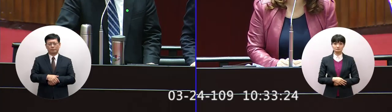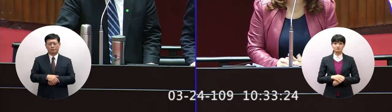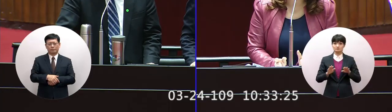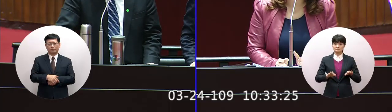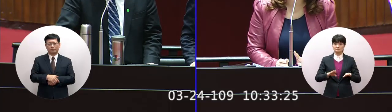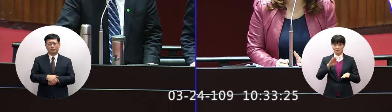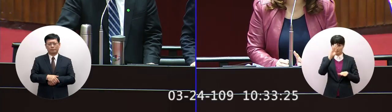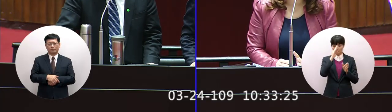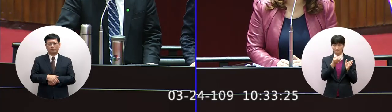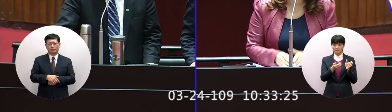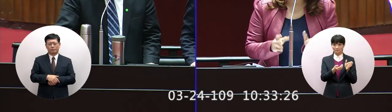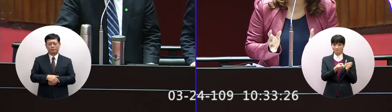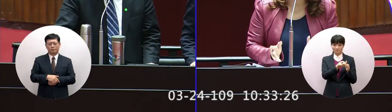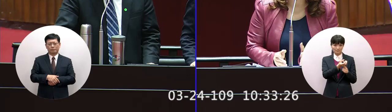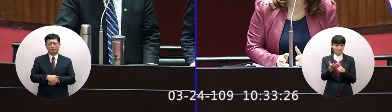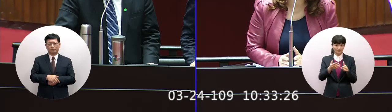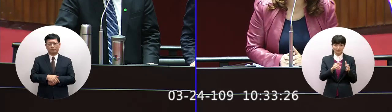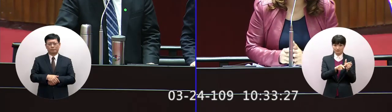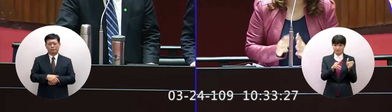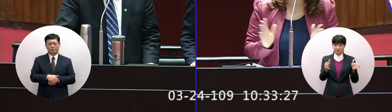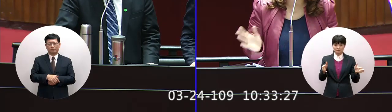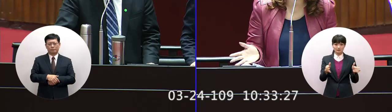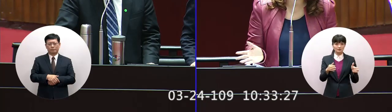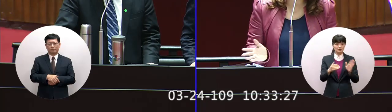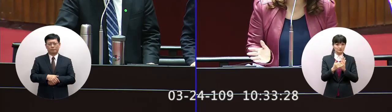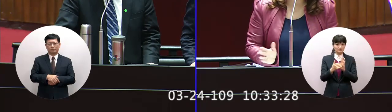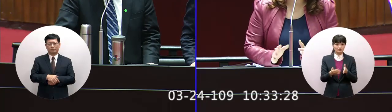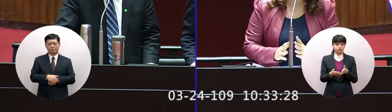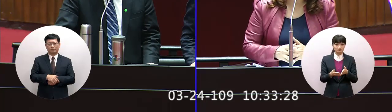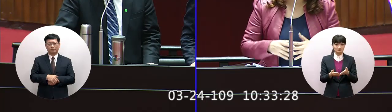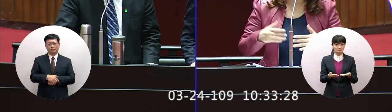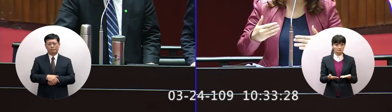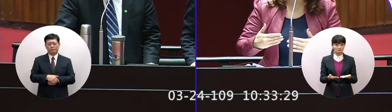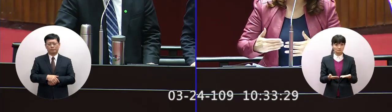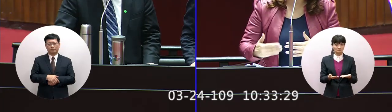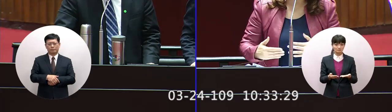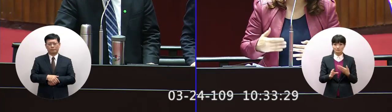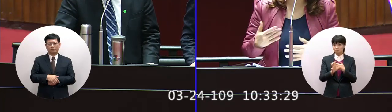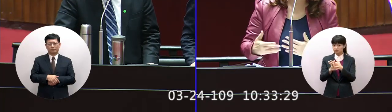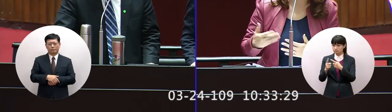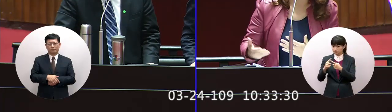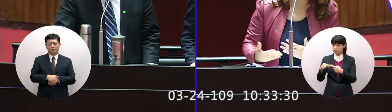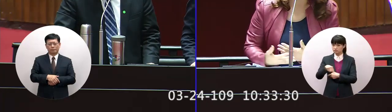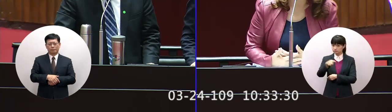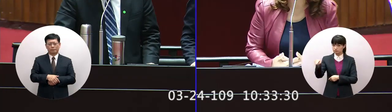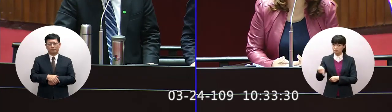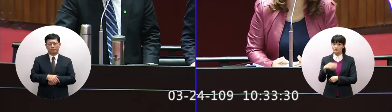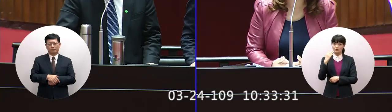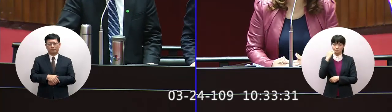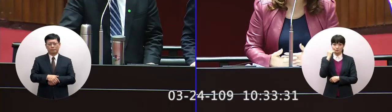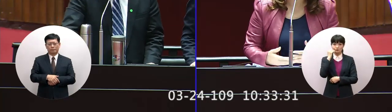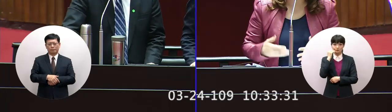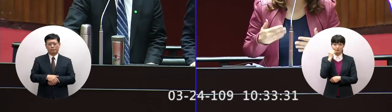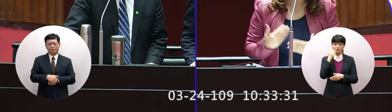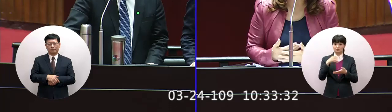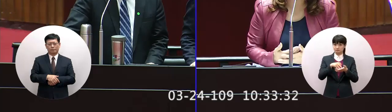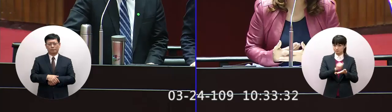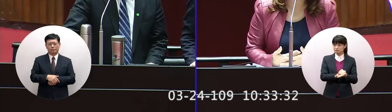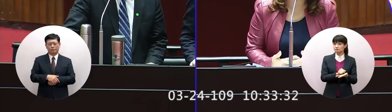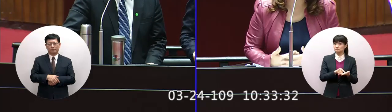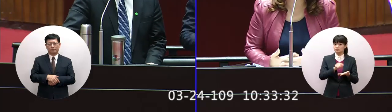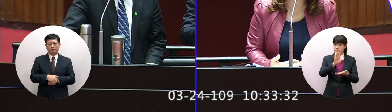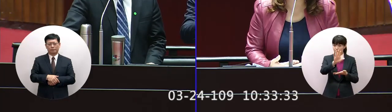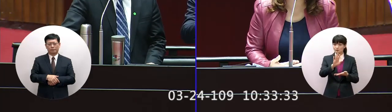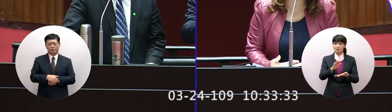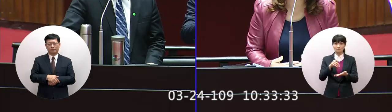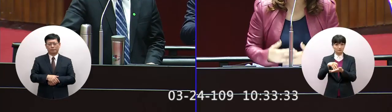说这些人外籍人士在台湾这边有在比如说有设立行号的，或者是说未